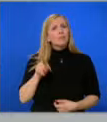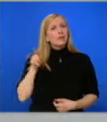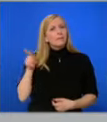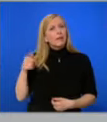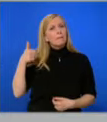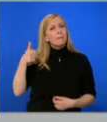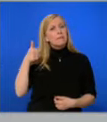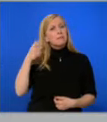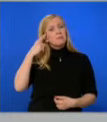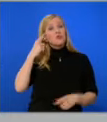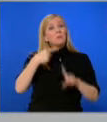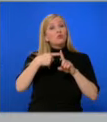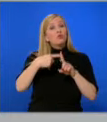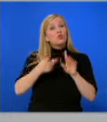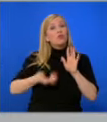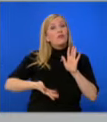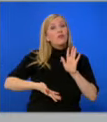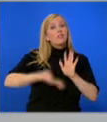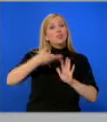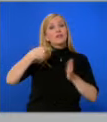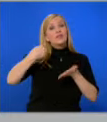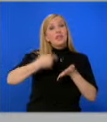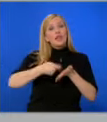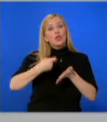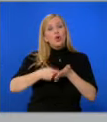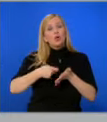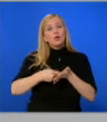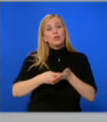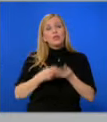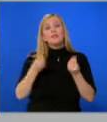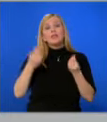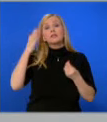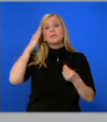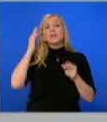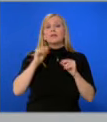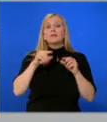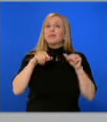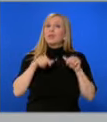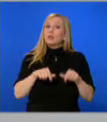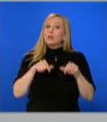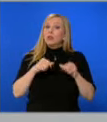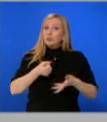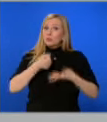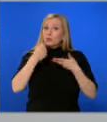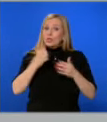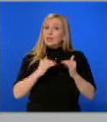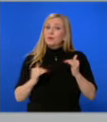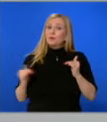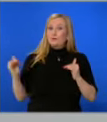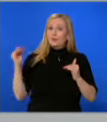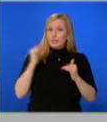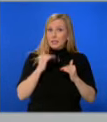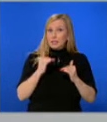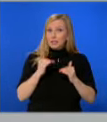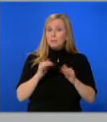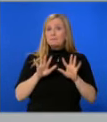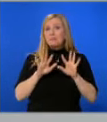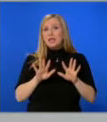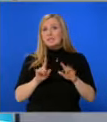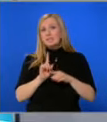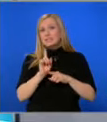като позитивно увеличаването на доходите? Финансовият министър казва, че те с този бюджет ще се увеличат между 10 и